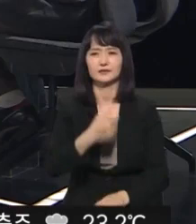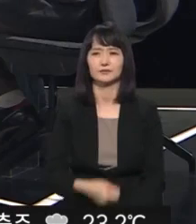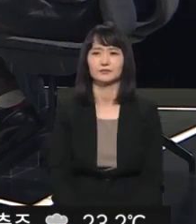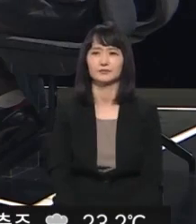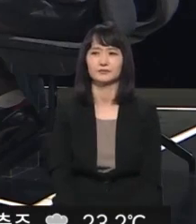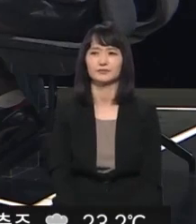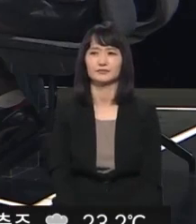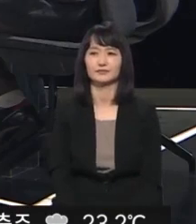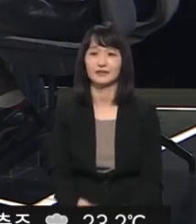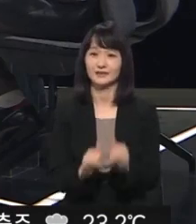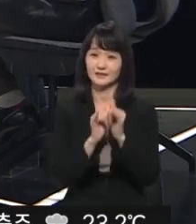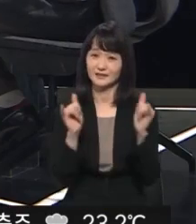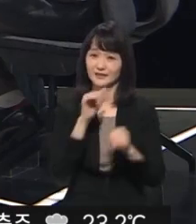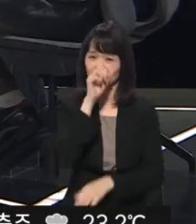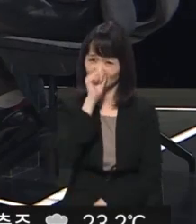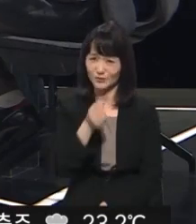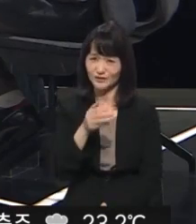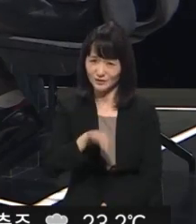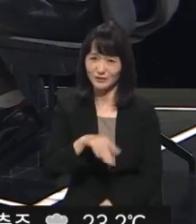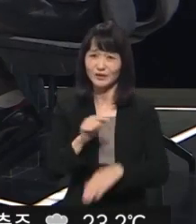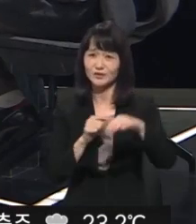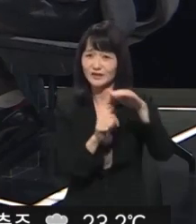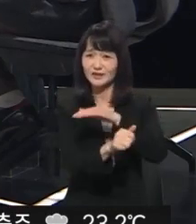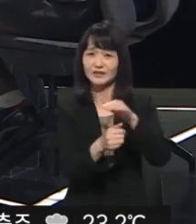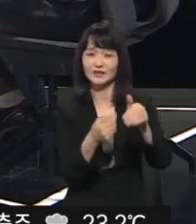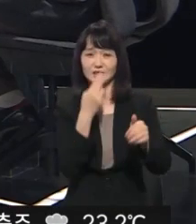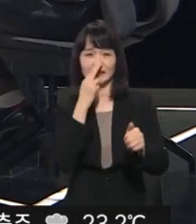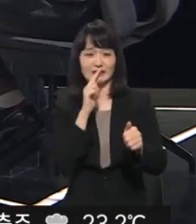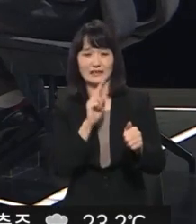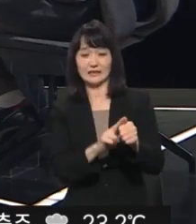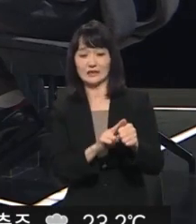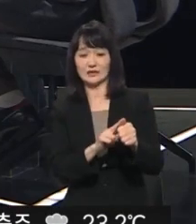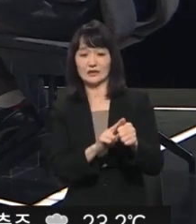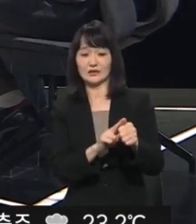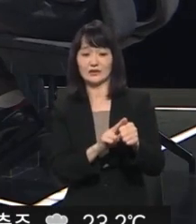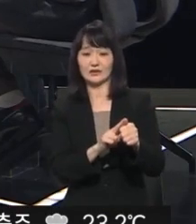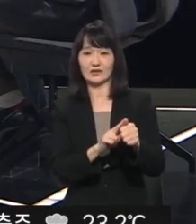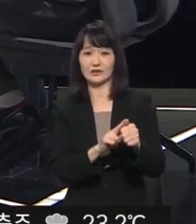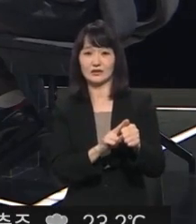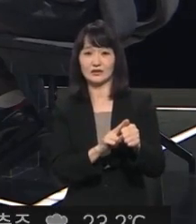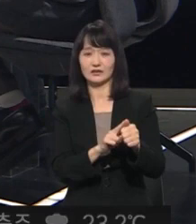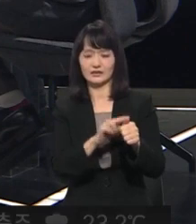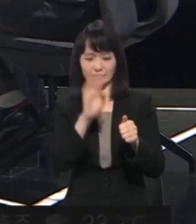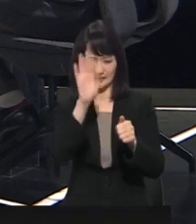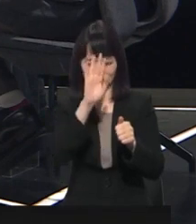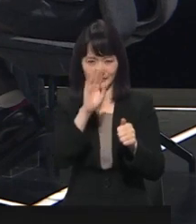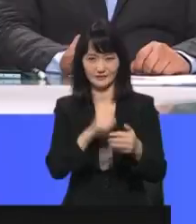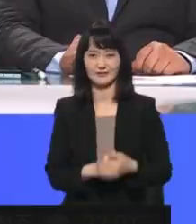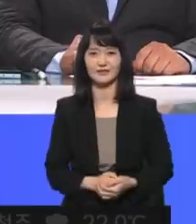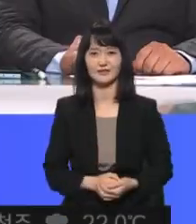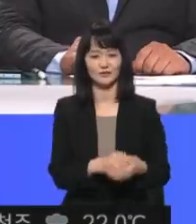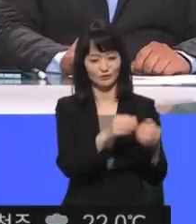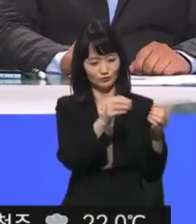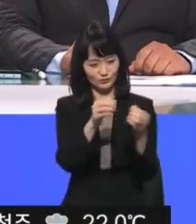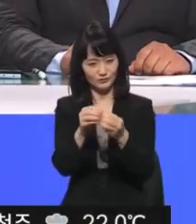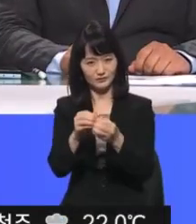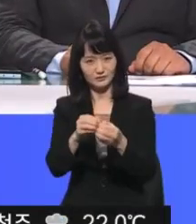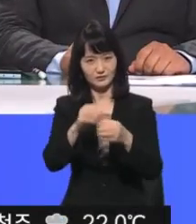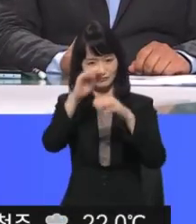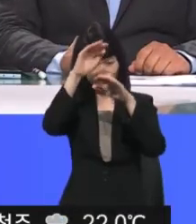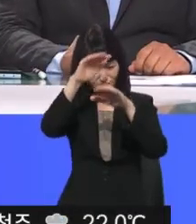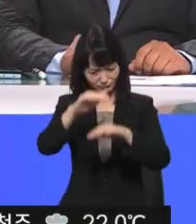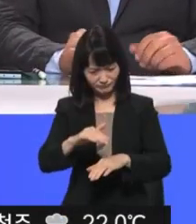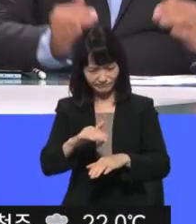사람이 좋은 분이나 요하는 원내대표도 계속해서 는 됐구나 돼주고 전혀 올리지 않는 방법 구성 인데요 꽃의 마음이 좀 약하게 나왔다는 것 사랑